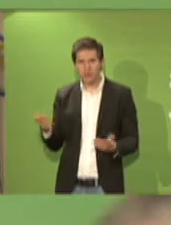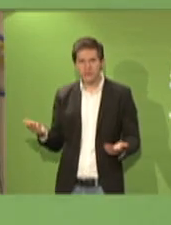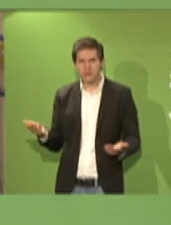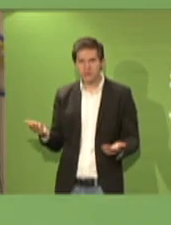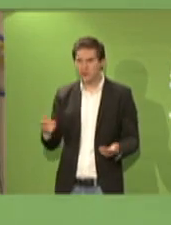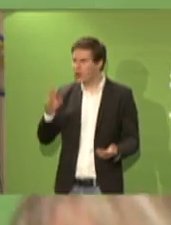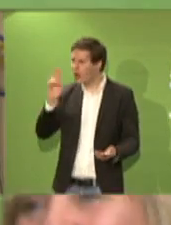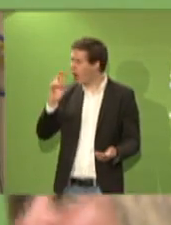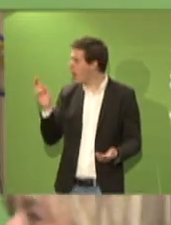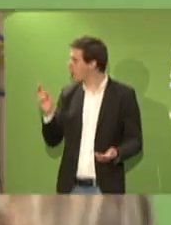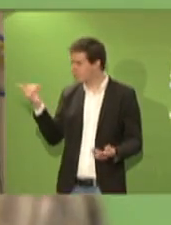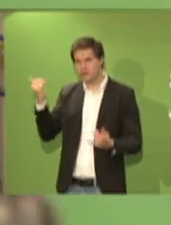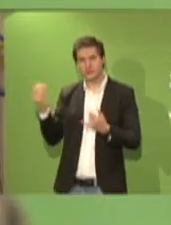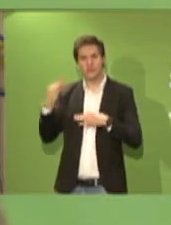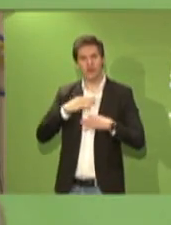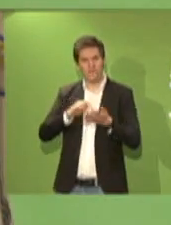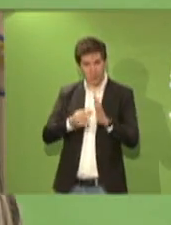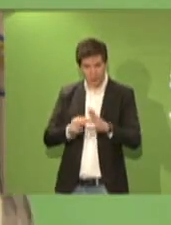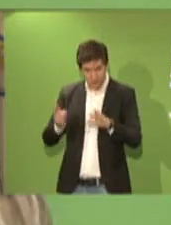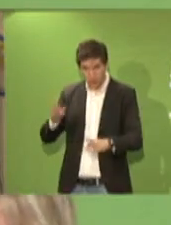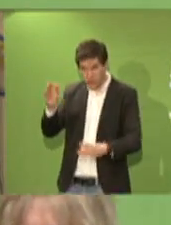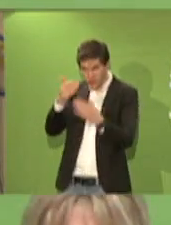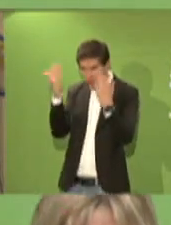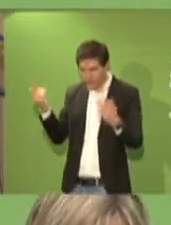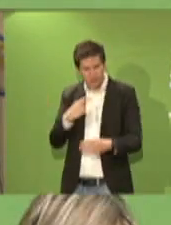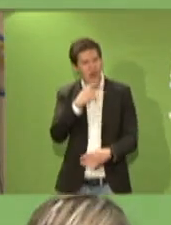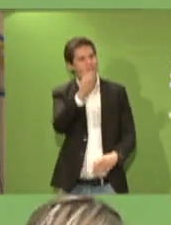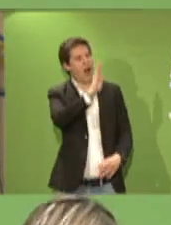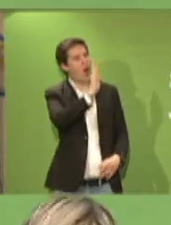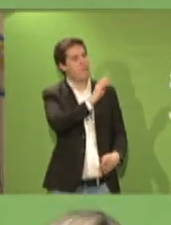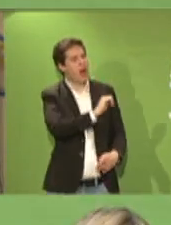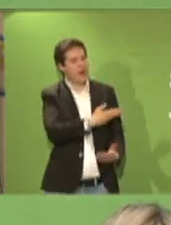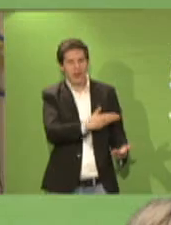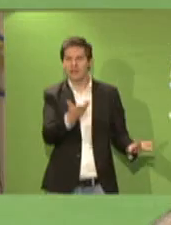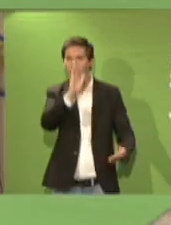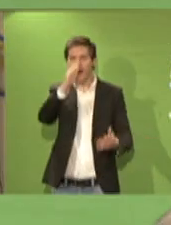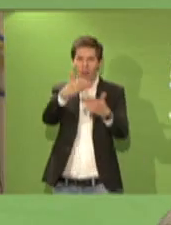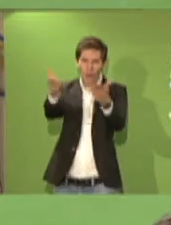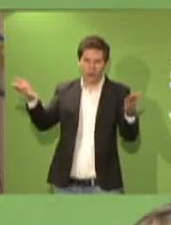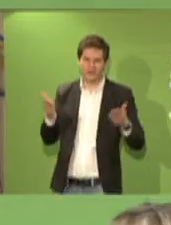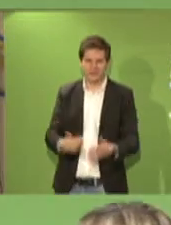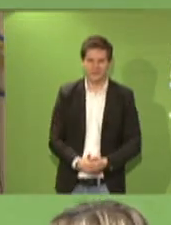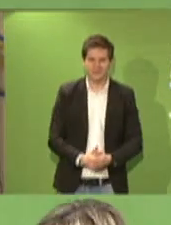Die hat Harald zusammengestellt. Guten Morgen, Harald. Hallo, Marianne. Hallo, der Rest zusammen im Saal.